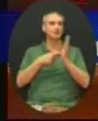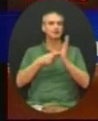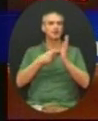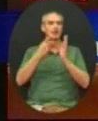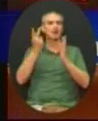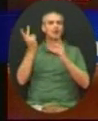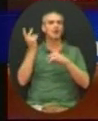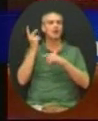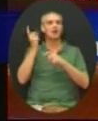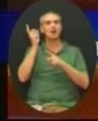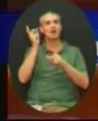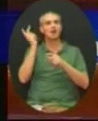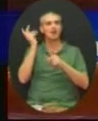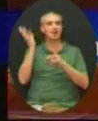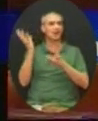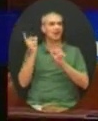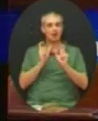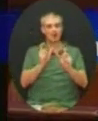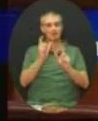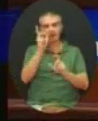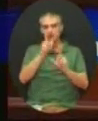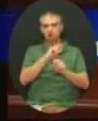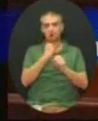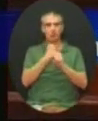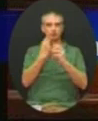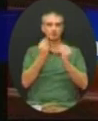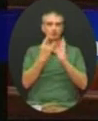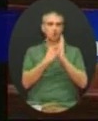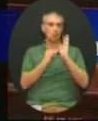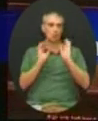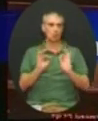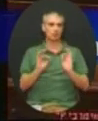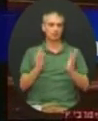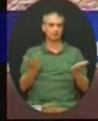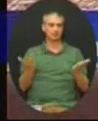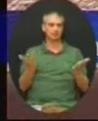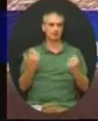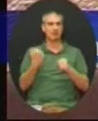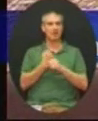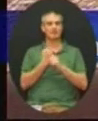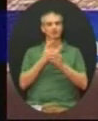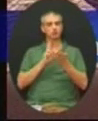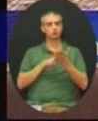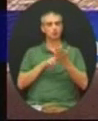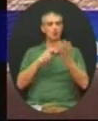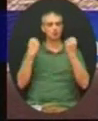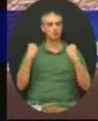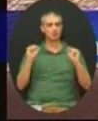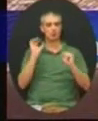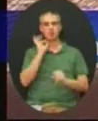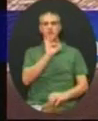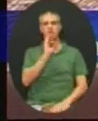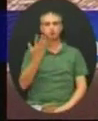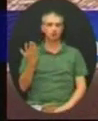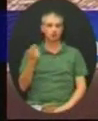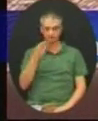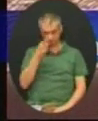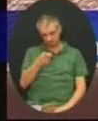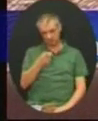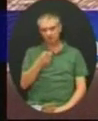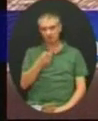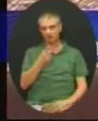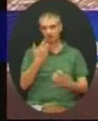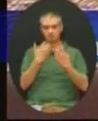להפחיד אנשים מלעשות מעשים חוקיים, מלהפעיל את הזכויות הדמוקרטיות שלהם. זה